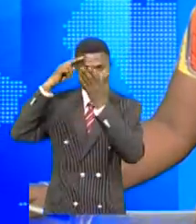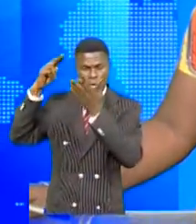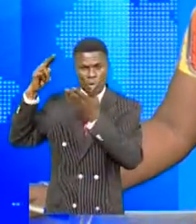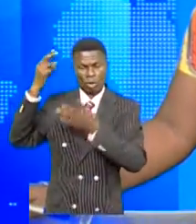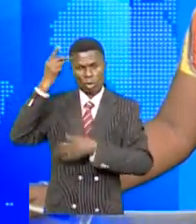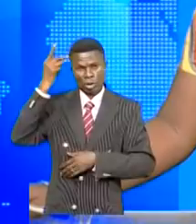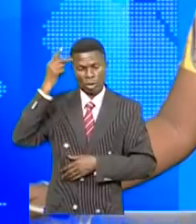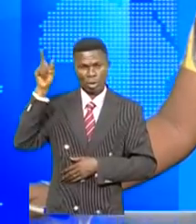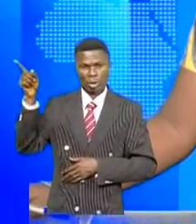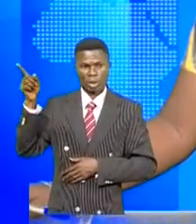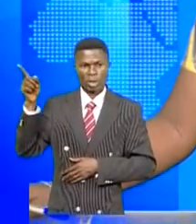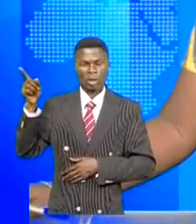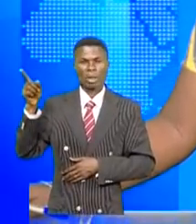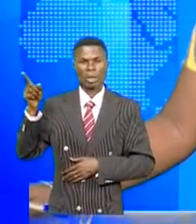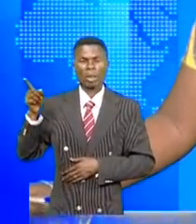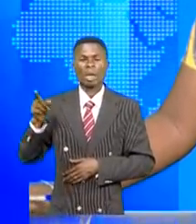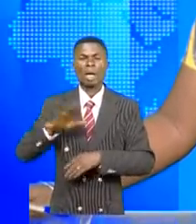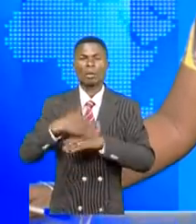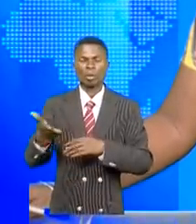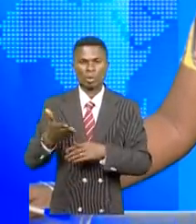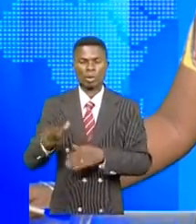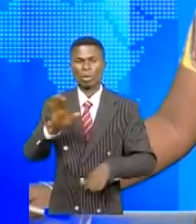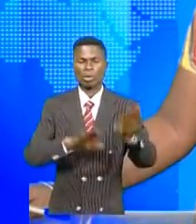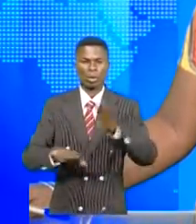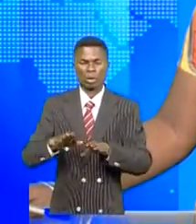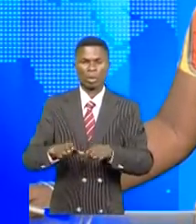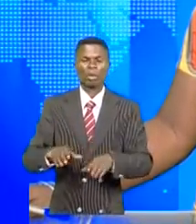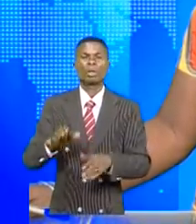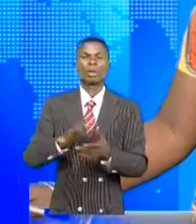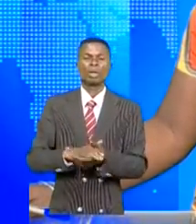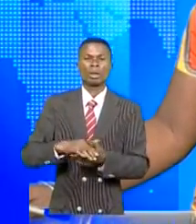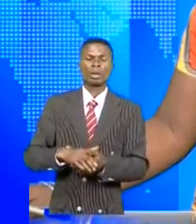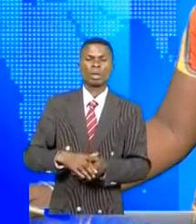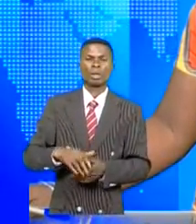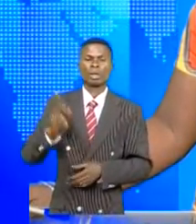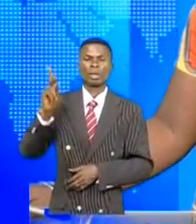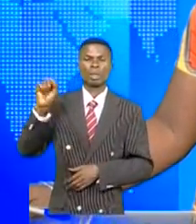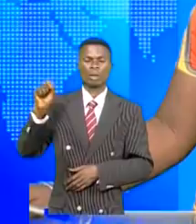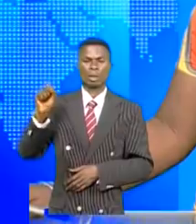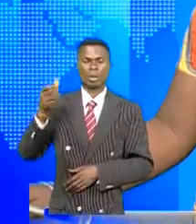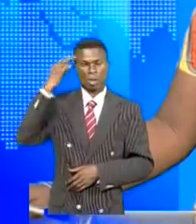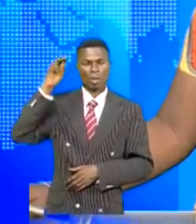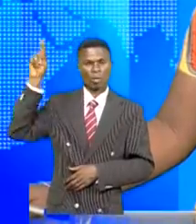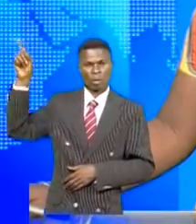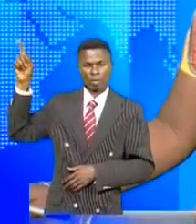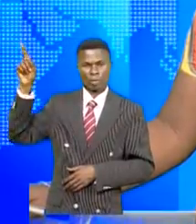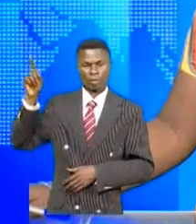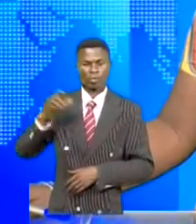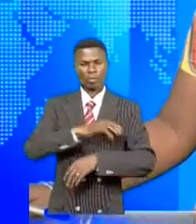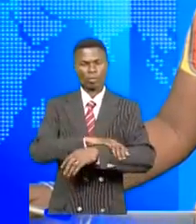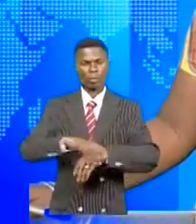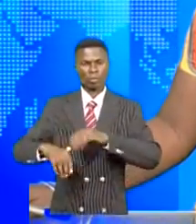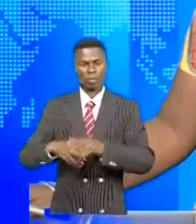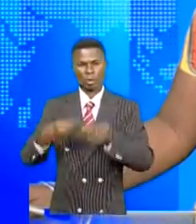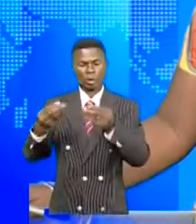des cliniques quinoises, suivi de l'inhumation au cimetière de Kimberley à Mungafula. Un bain de consolation